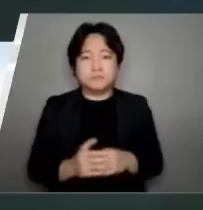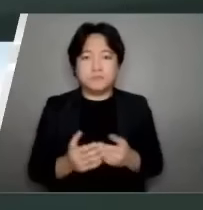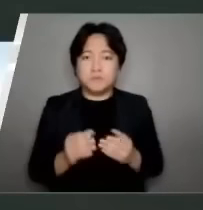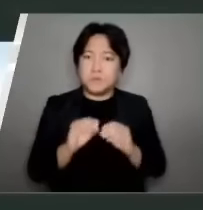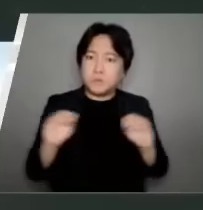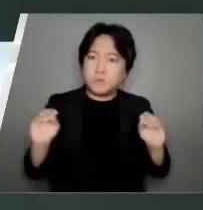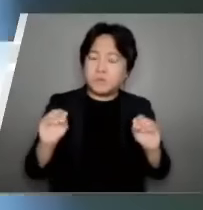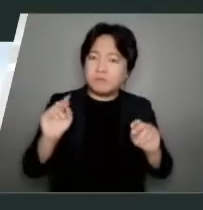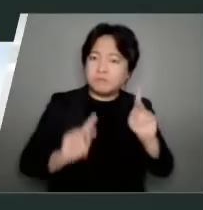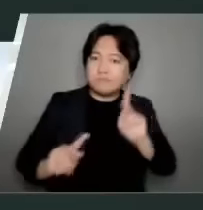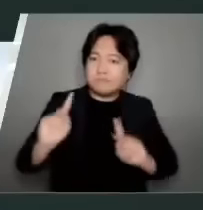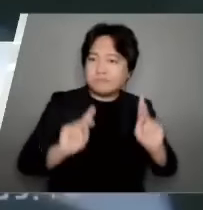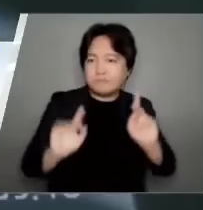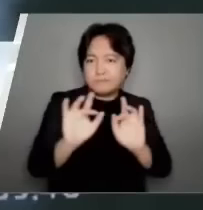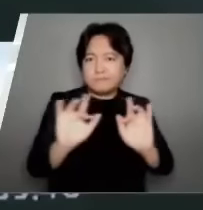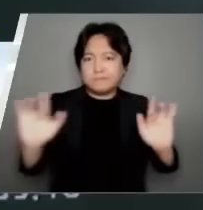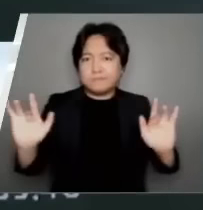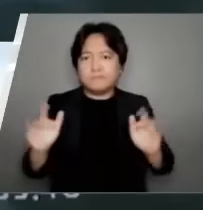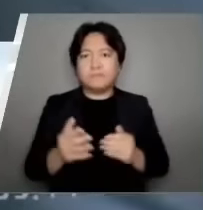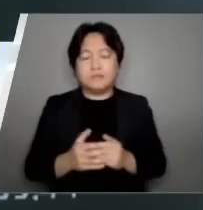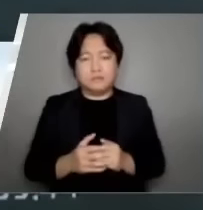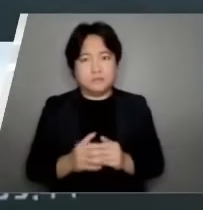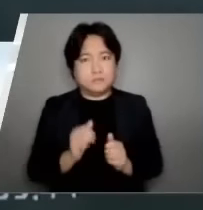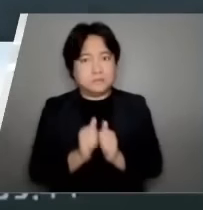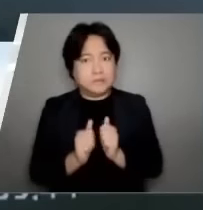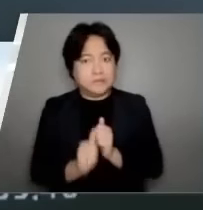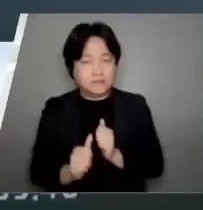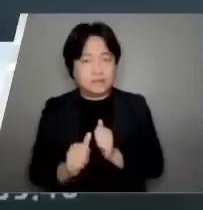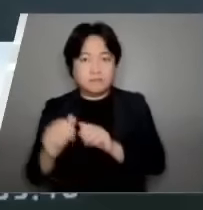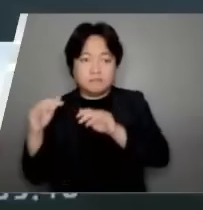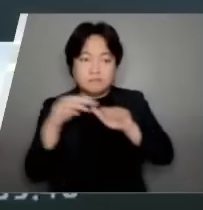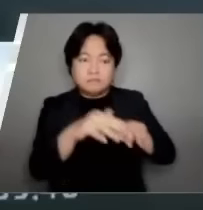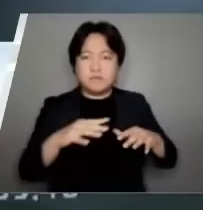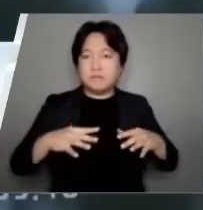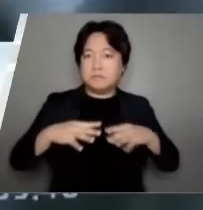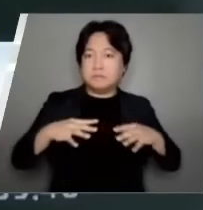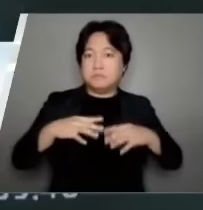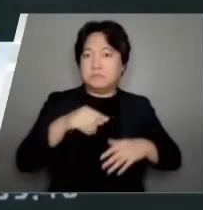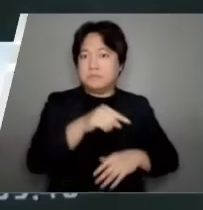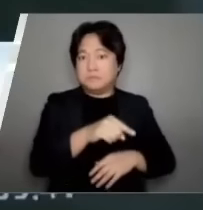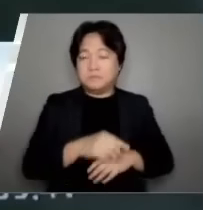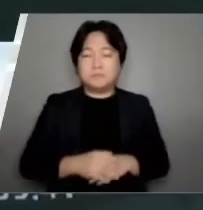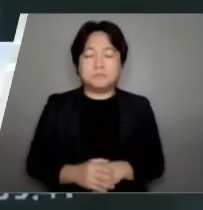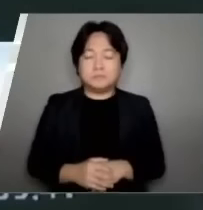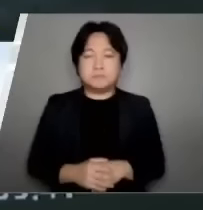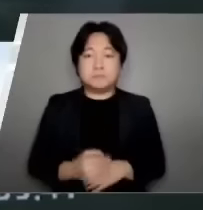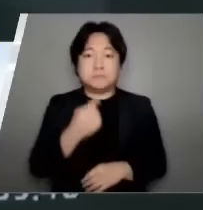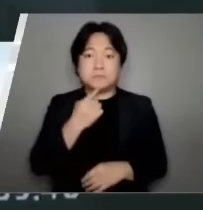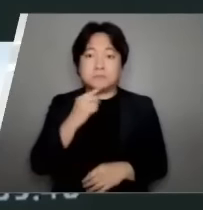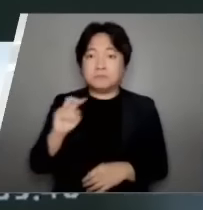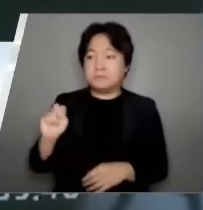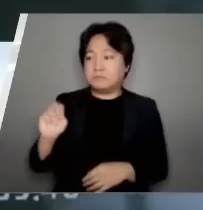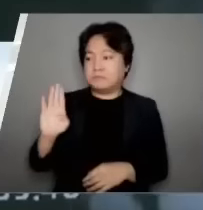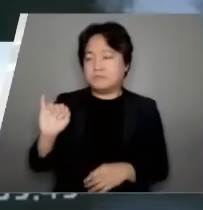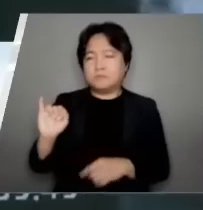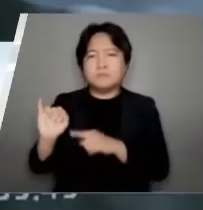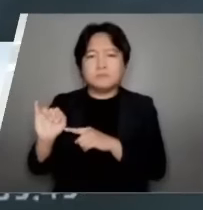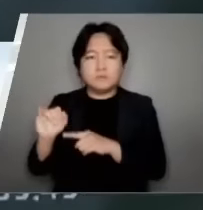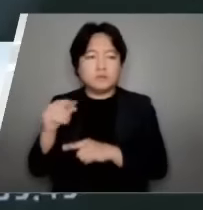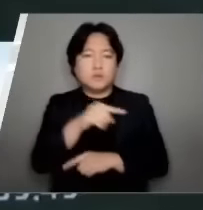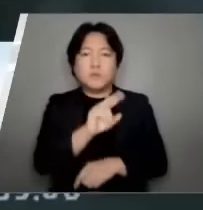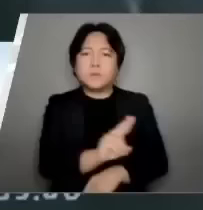Eh, usually, yan yung mga tambayan nila. Ayon sa NBI Mimaropa, eksklusibo ang resort sa mga dayuhan na kinabibilangan